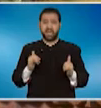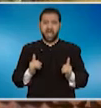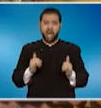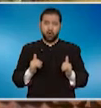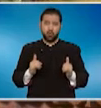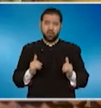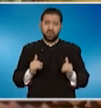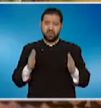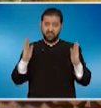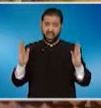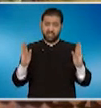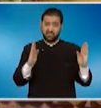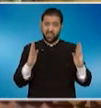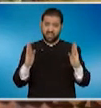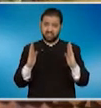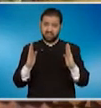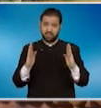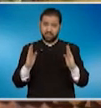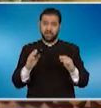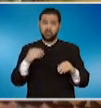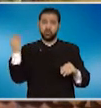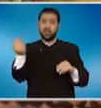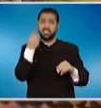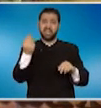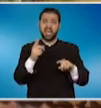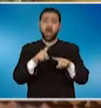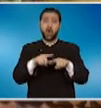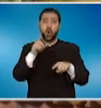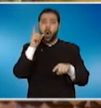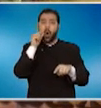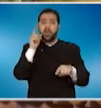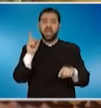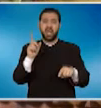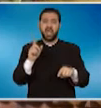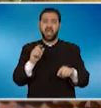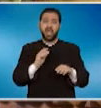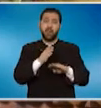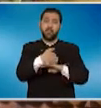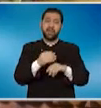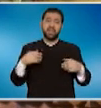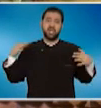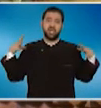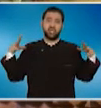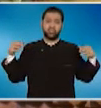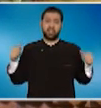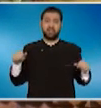acum față în față, să spunem, dumnezeirea cu umanitatea prin intermediul